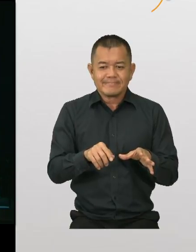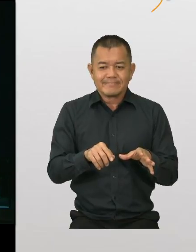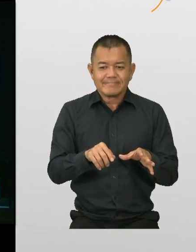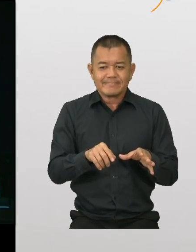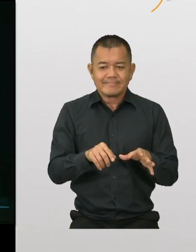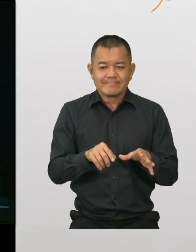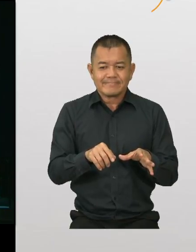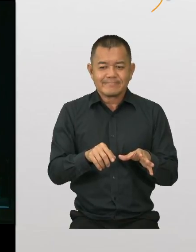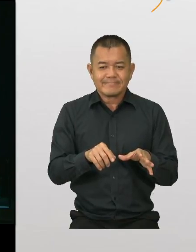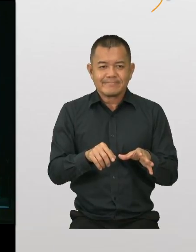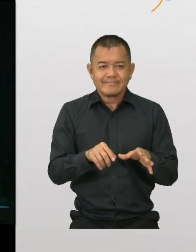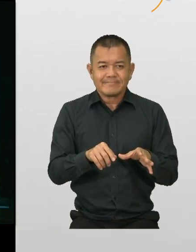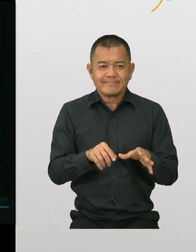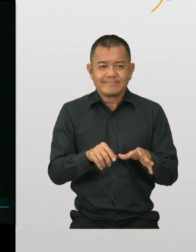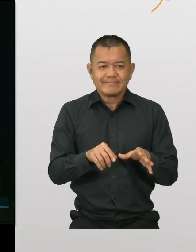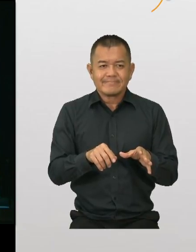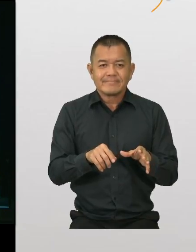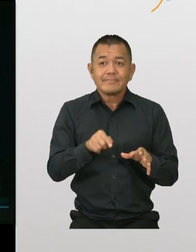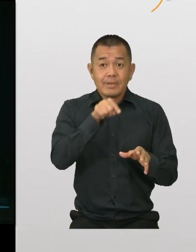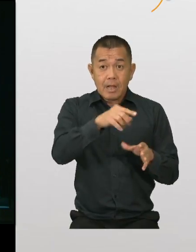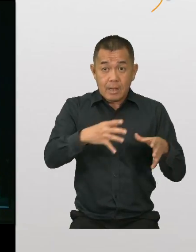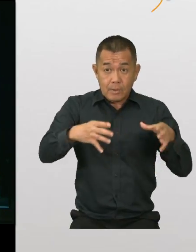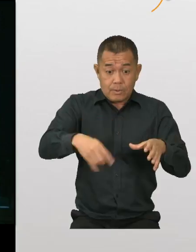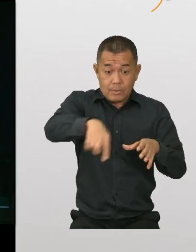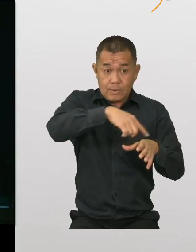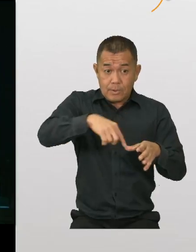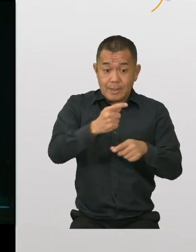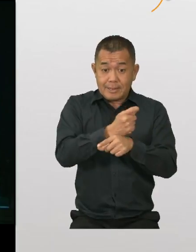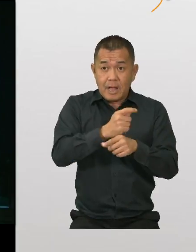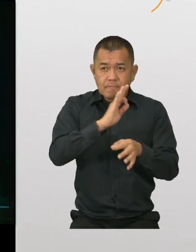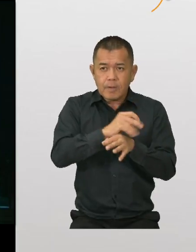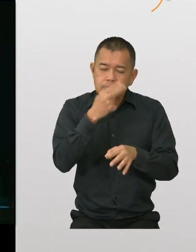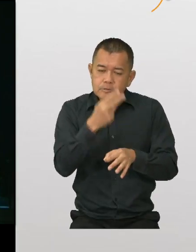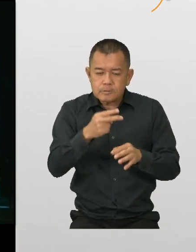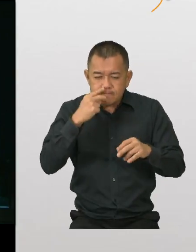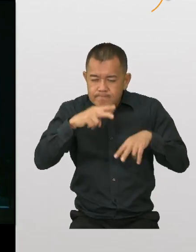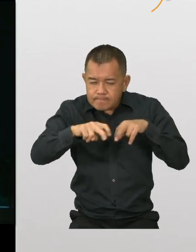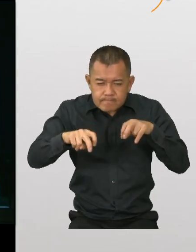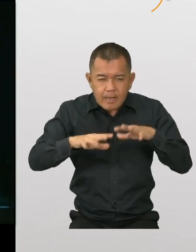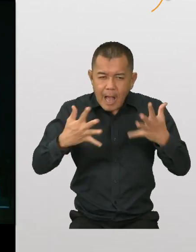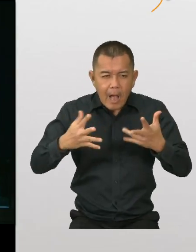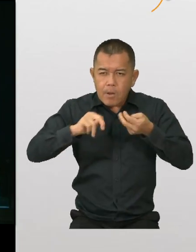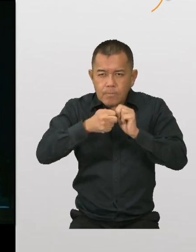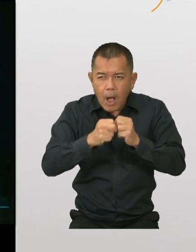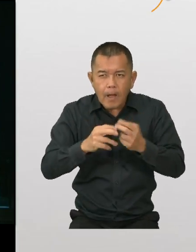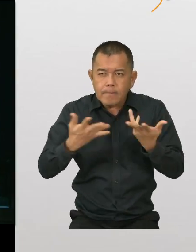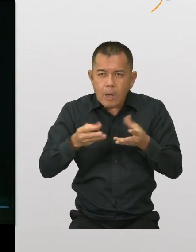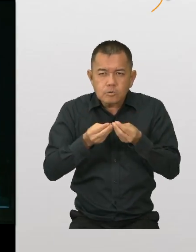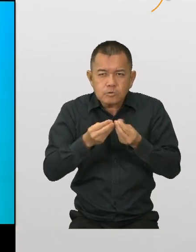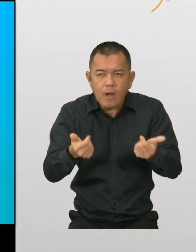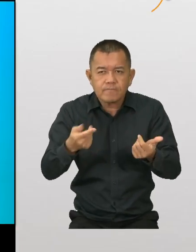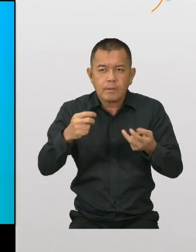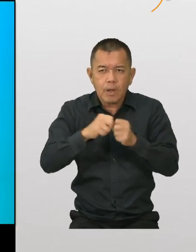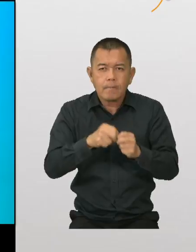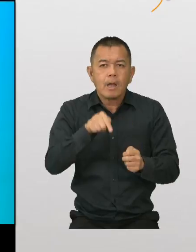涨。 So the task force 首 addressed 先， the 政 issue 府简化了进口 in 程序， various ways. 引进 First, 更多 government 奶粉 simplified 品 import 牌， processes 也增 and 加了 brought in